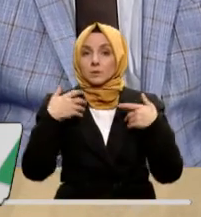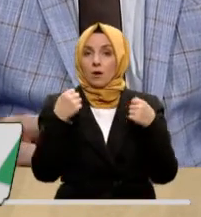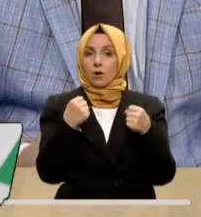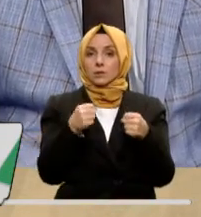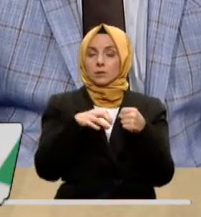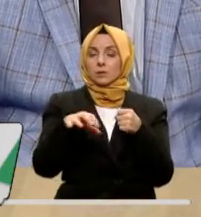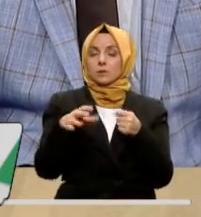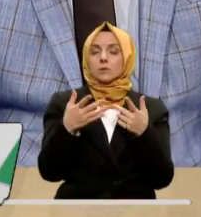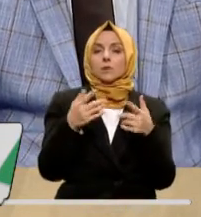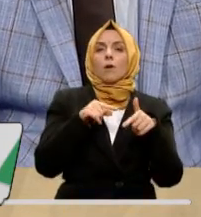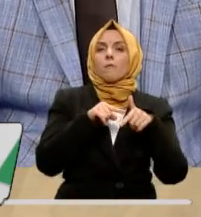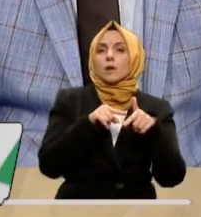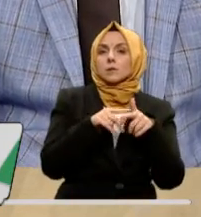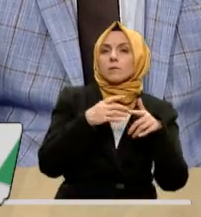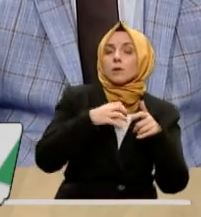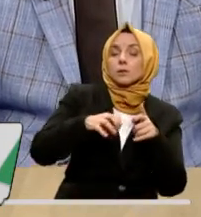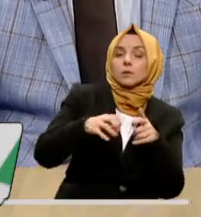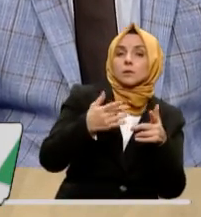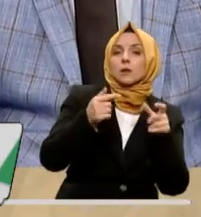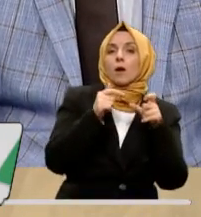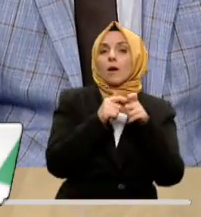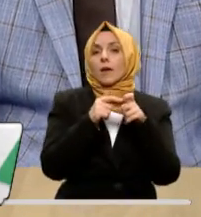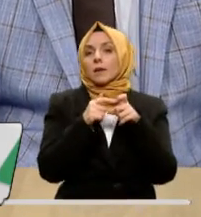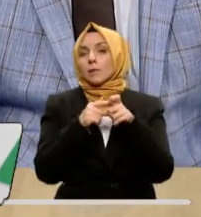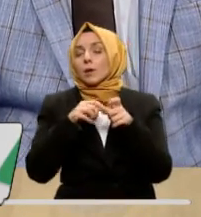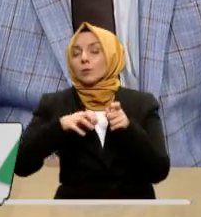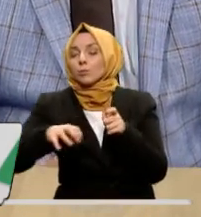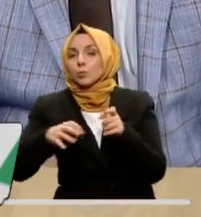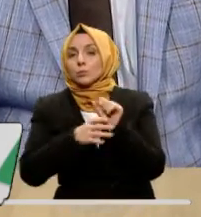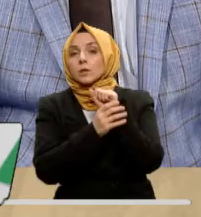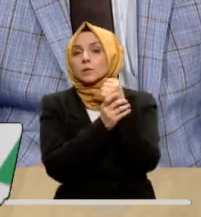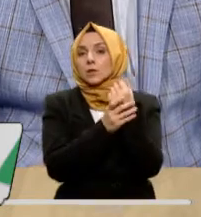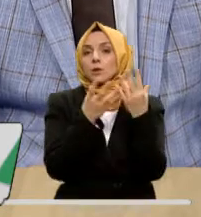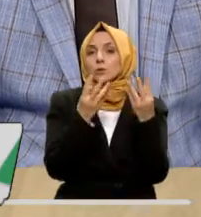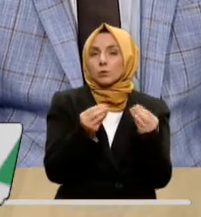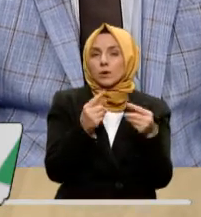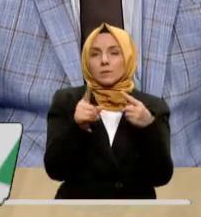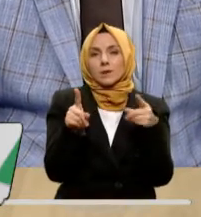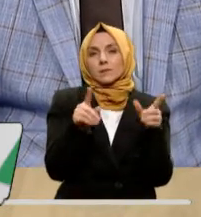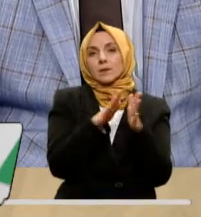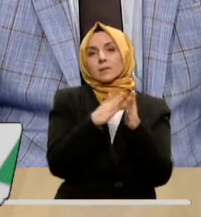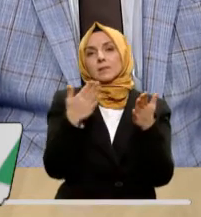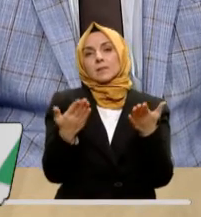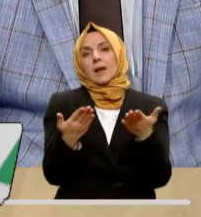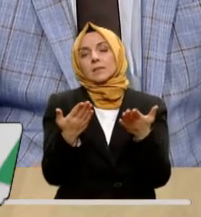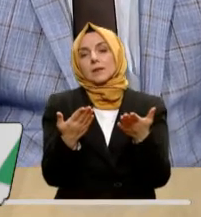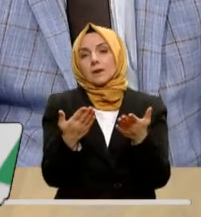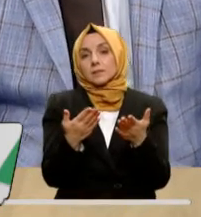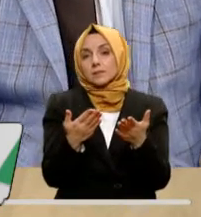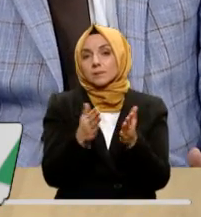felsefe alanında edebiyatı alanında sanat alanında çok farklı alanlarda dergiler çıkartmış hız